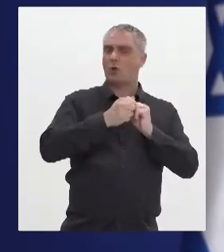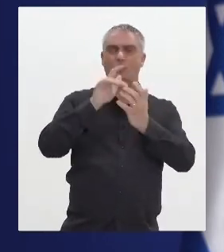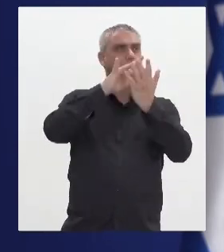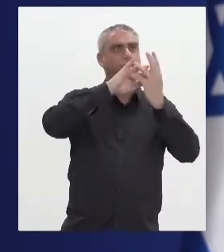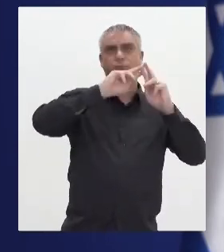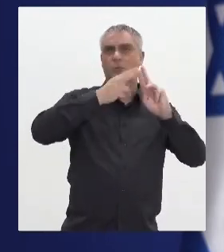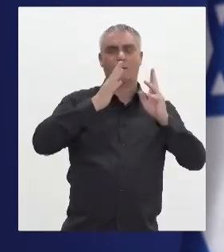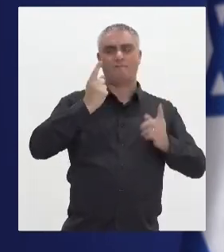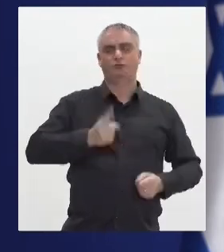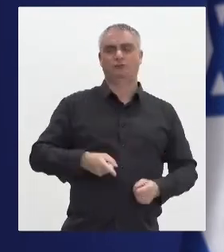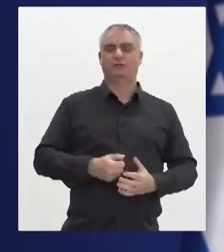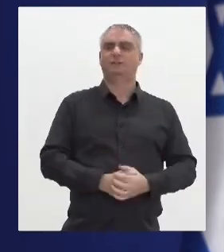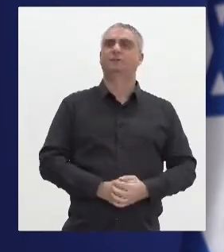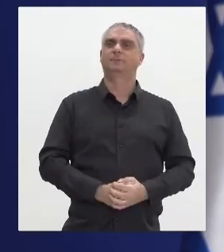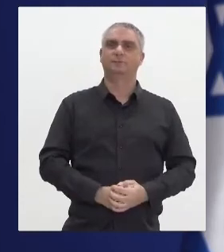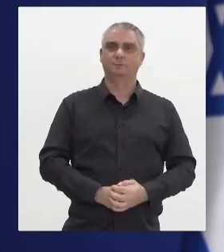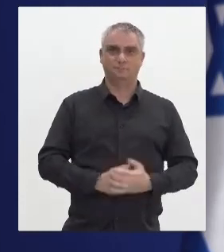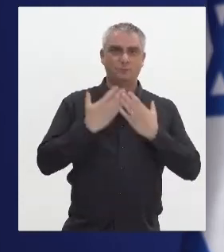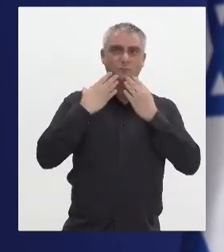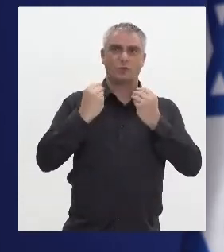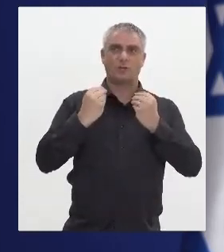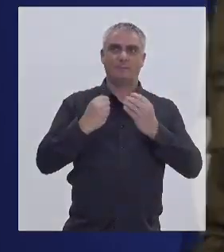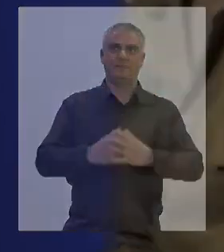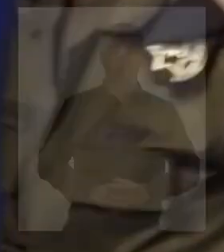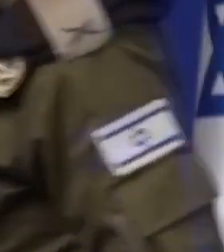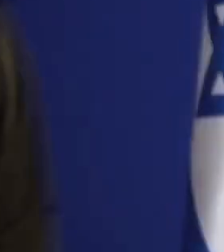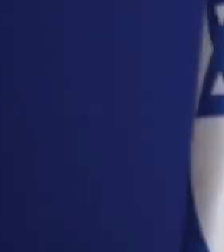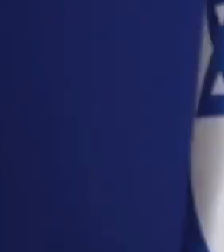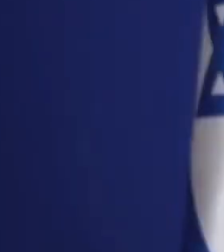ש רש תודה רבה